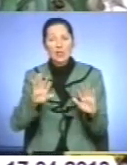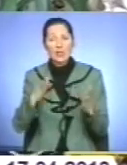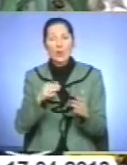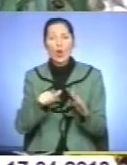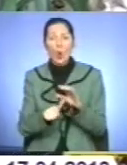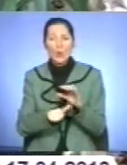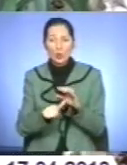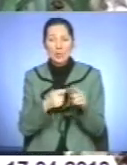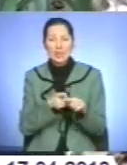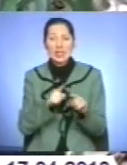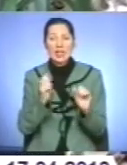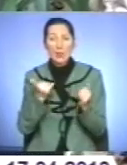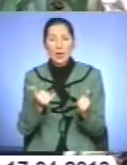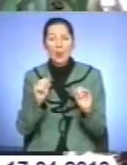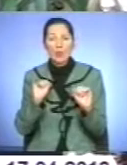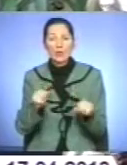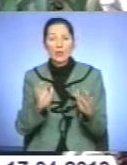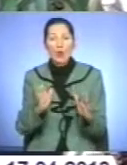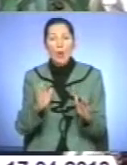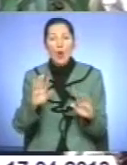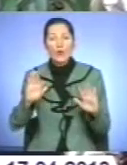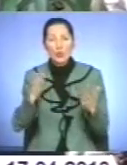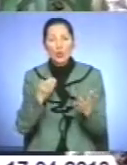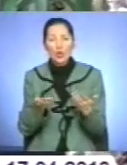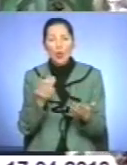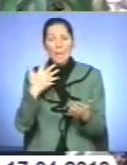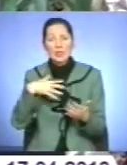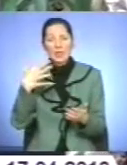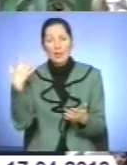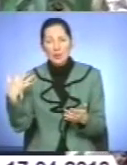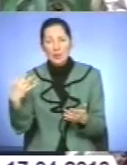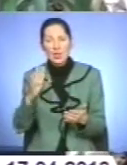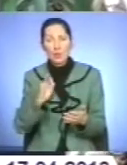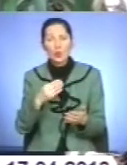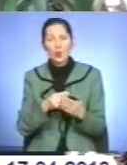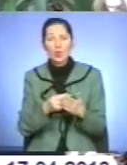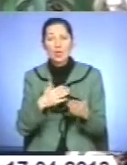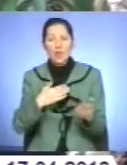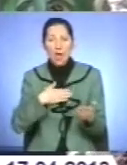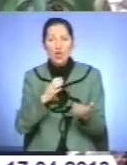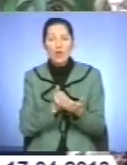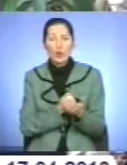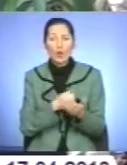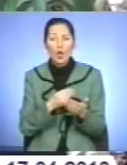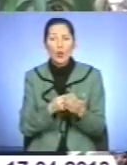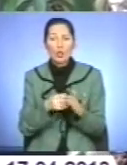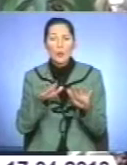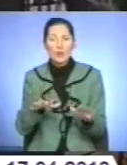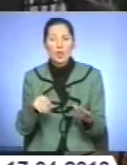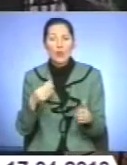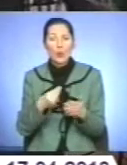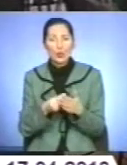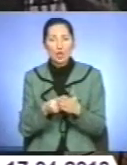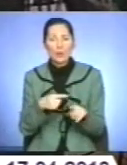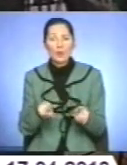тепер це можливо тільки в тому випадку, якщо 50 на 50 будуть кошти нашого фонду і кошти місцевих бюджетів.